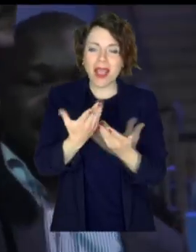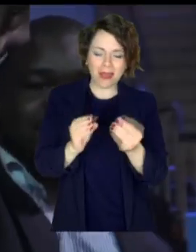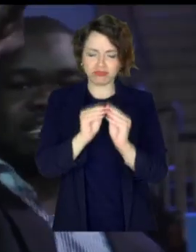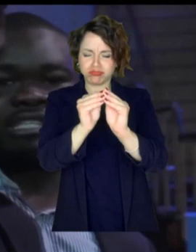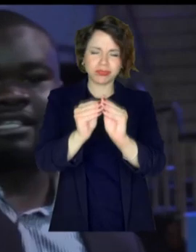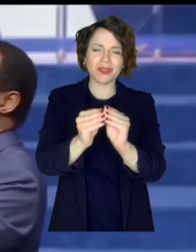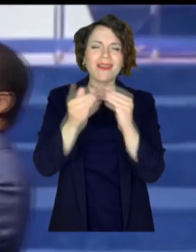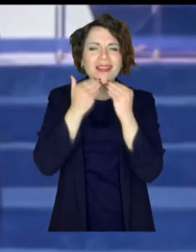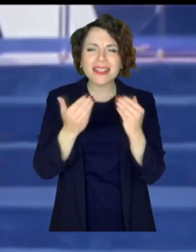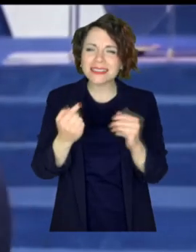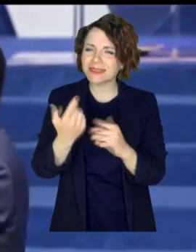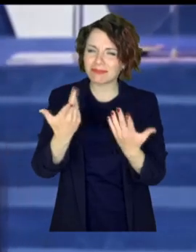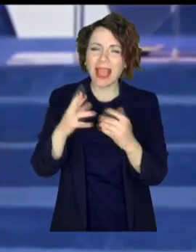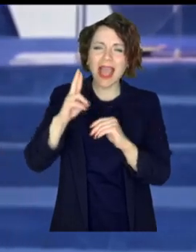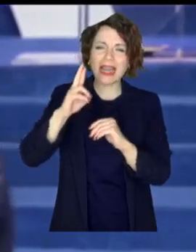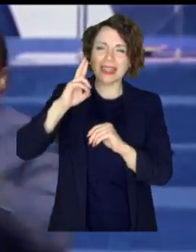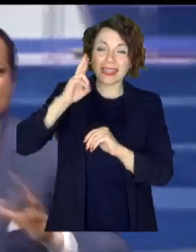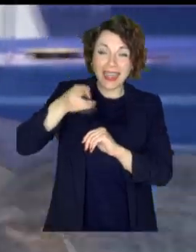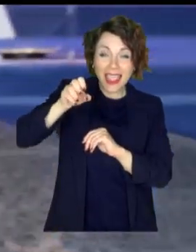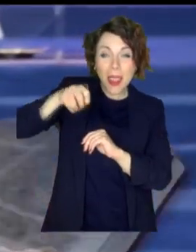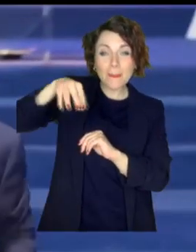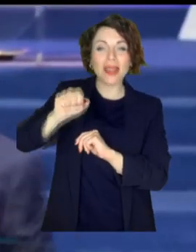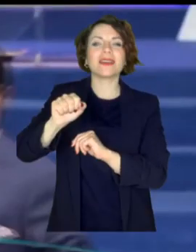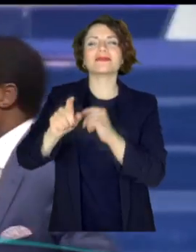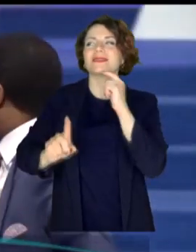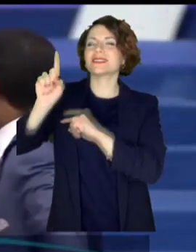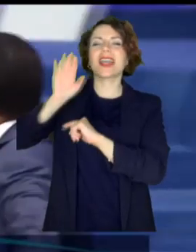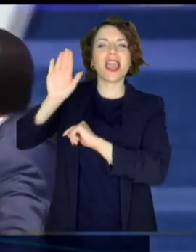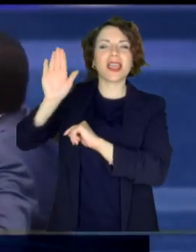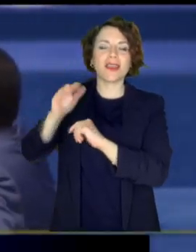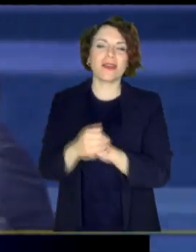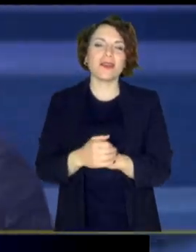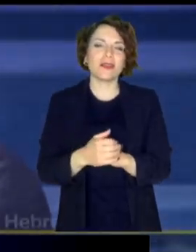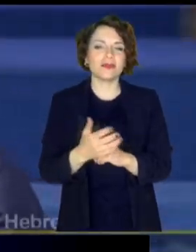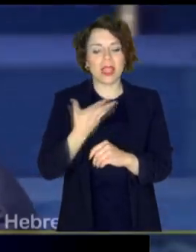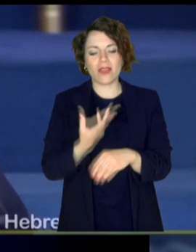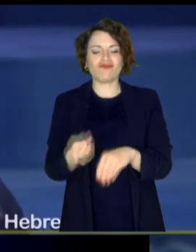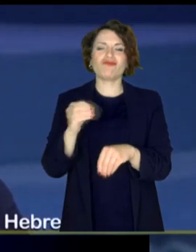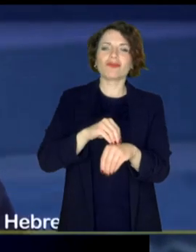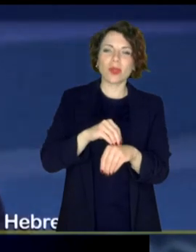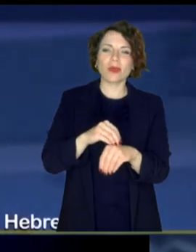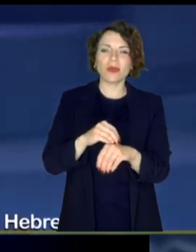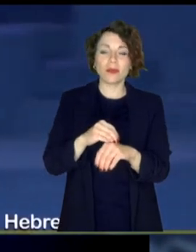a posto dal rema di Dio. Qui c'è dell'altro.